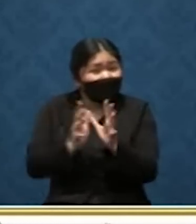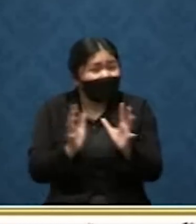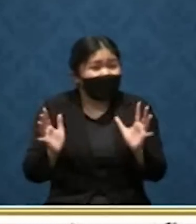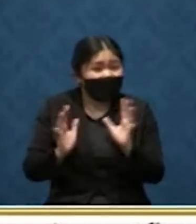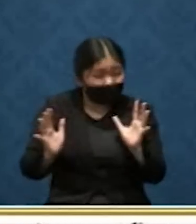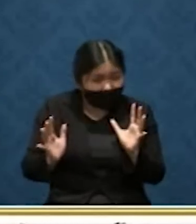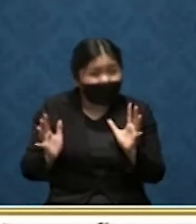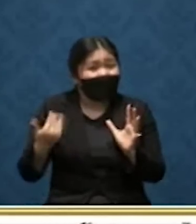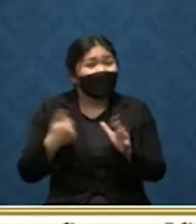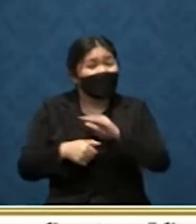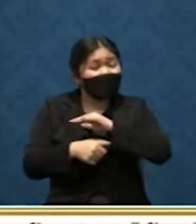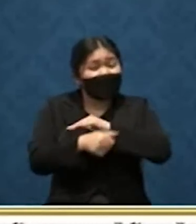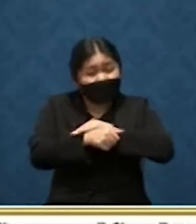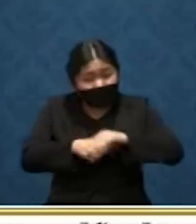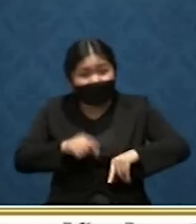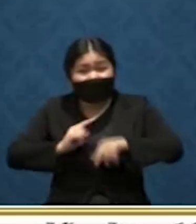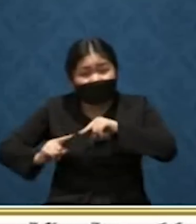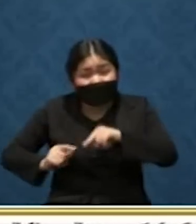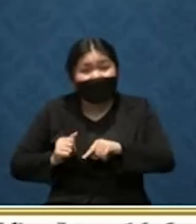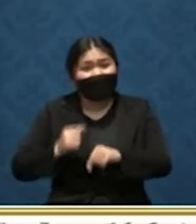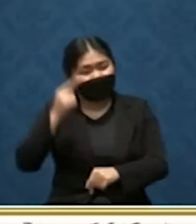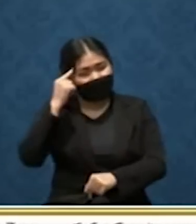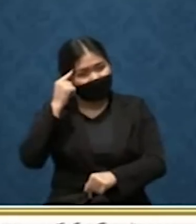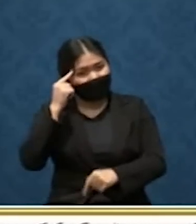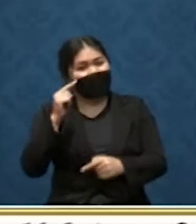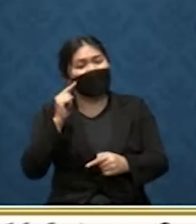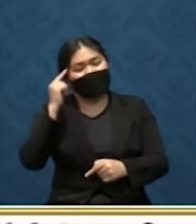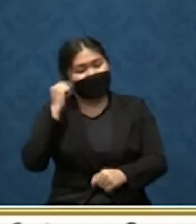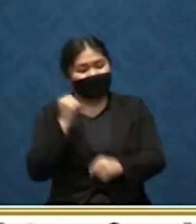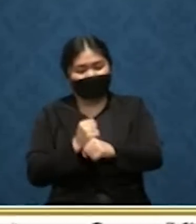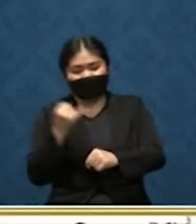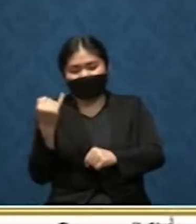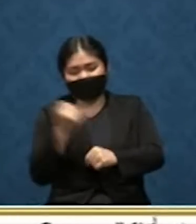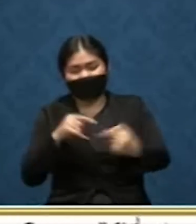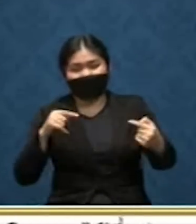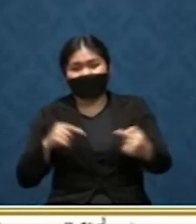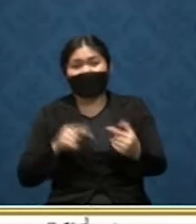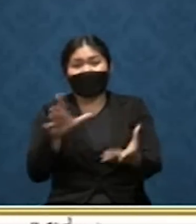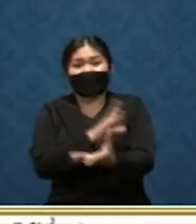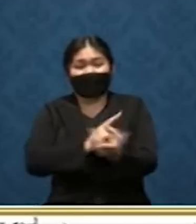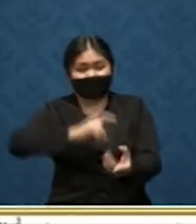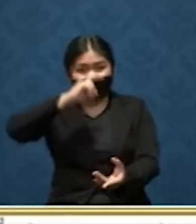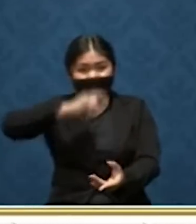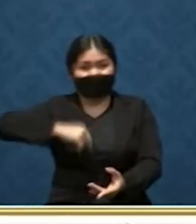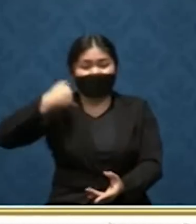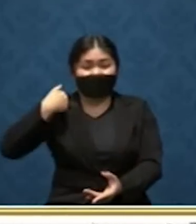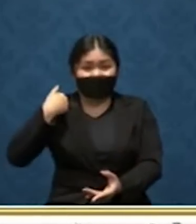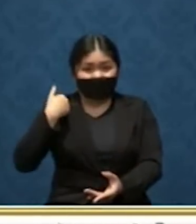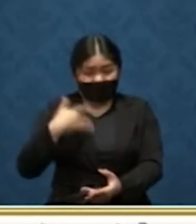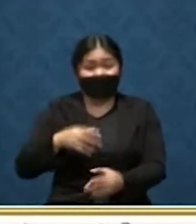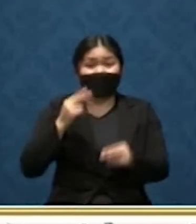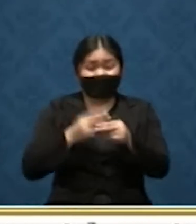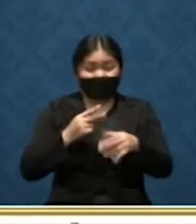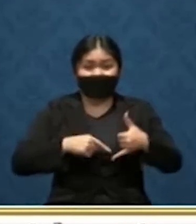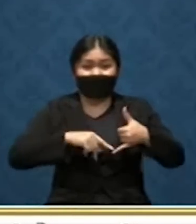ี่รอยนวนและอาไปทำไม่ดีไม่หายต่สังคมไทยคนหนึ่งที่ผมต้องเอ่ยถึงชื่ออยู่สิน